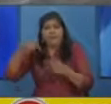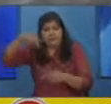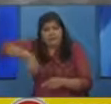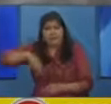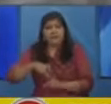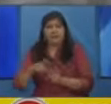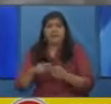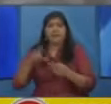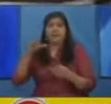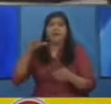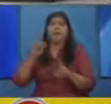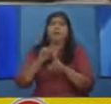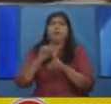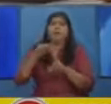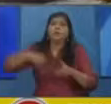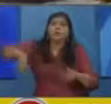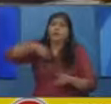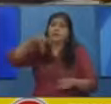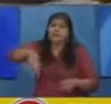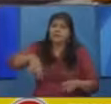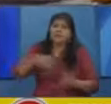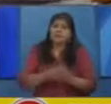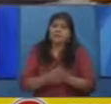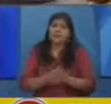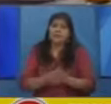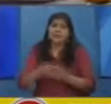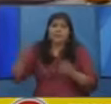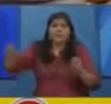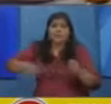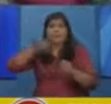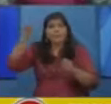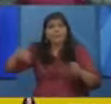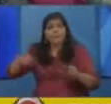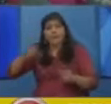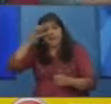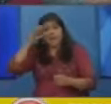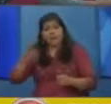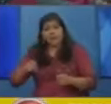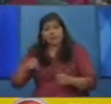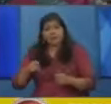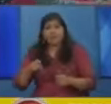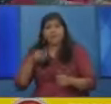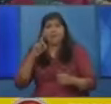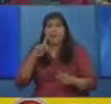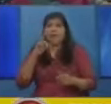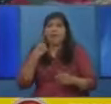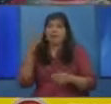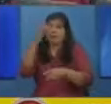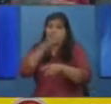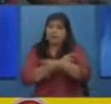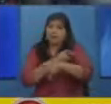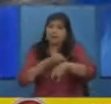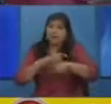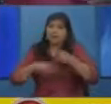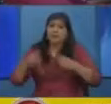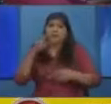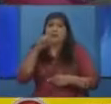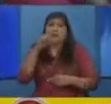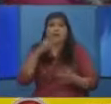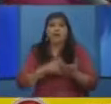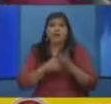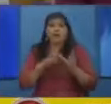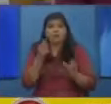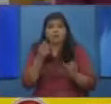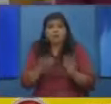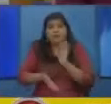के कनॉट प्लेस के खादी स्टोर में इस बार गांधी जयंती पर एक ही दिन में 1 करोड़ रुपए